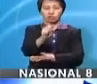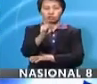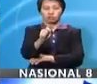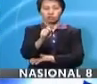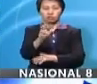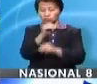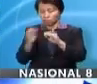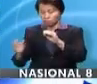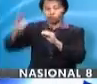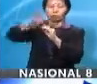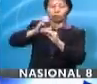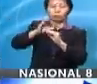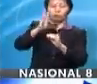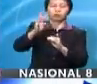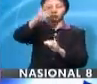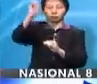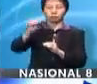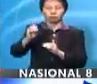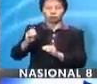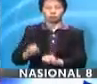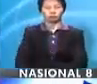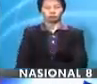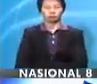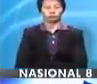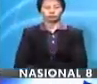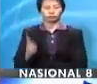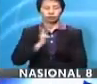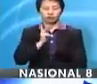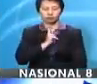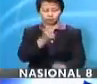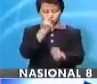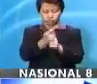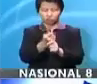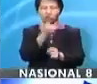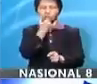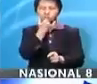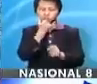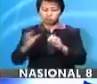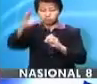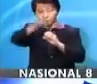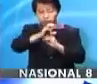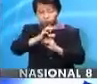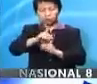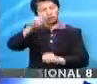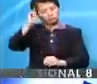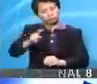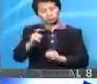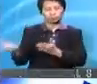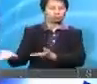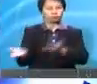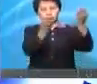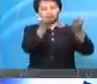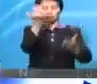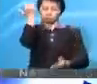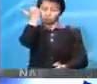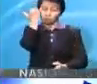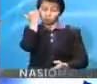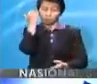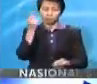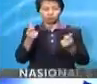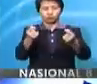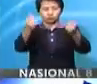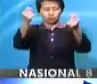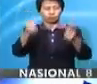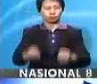tambah 6%. Kabinet telah pun menetapkan kesalahan pencatutan berlebihan perlu dihadapkan ke mahkamah seberapa